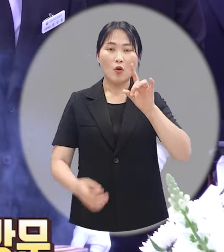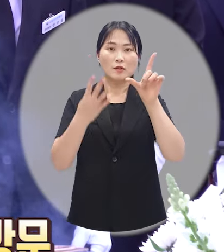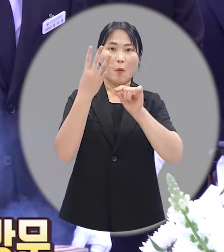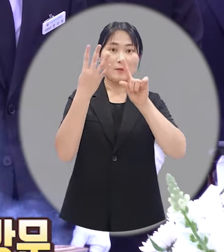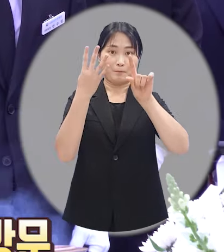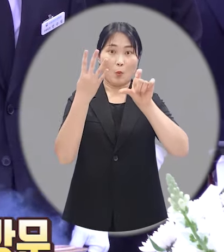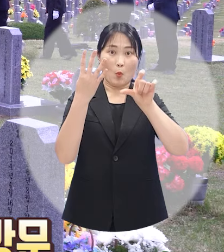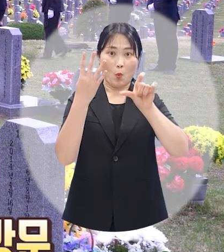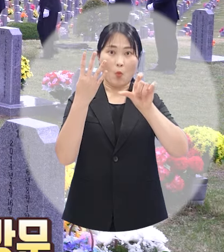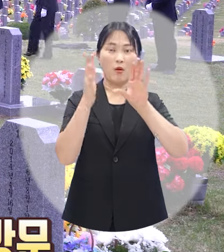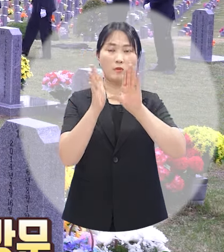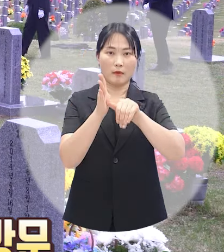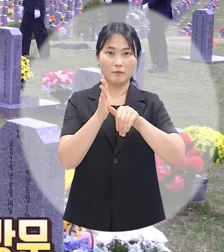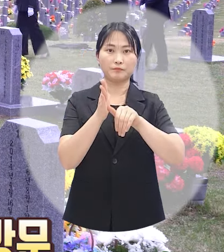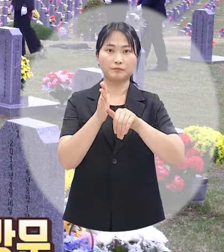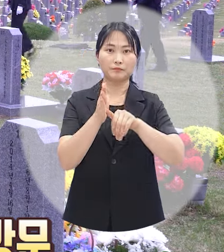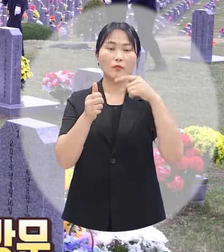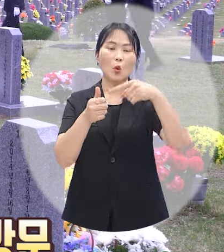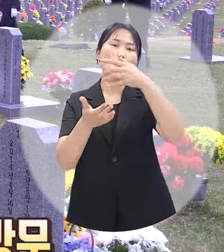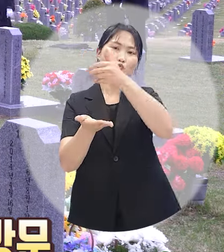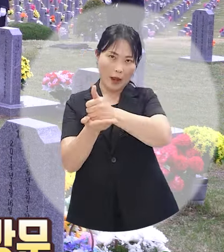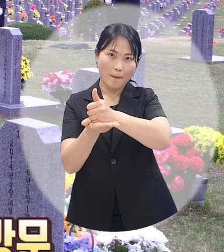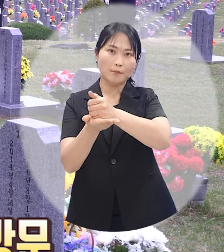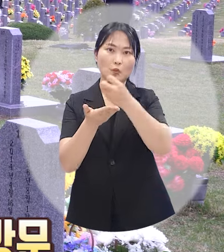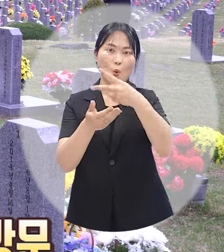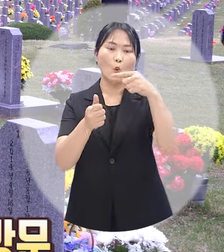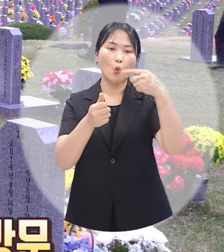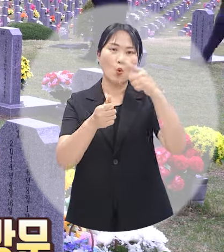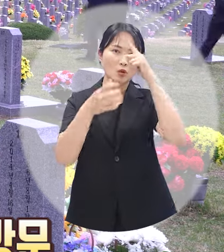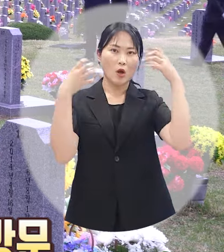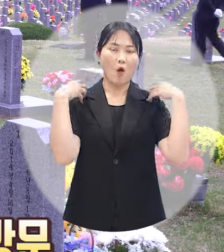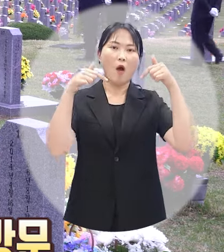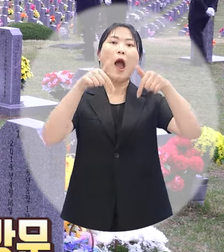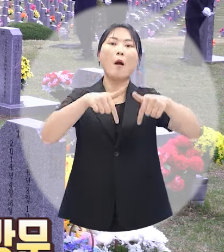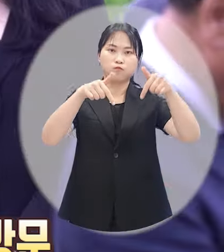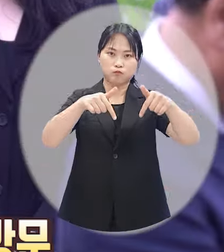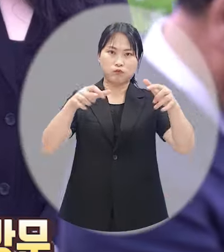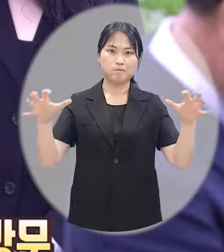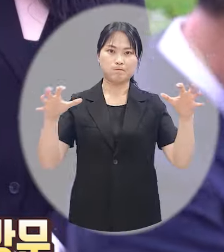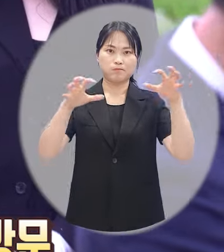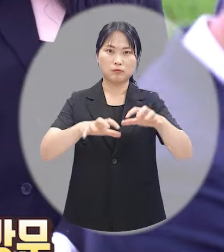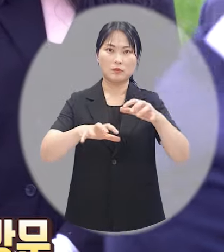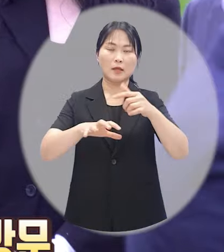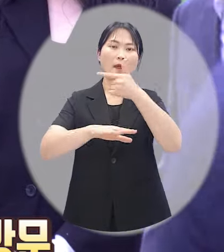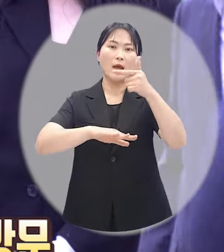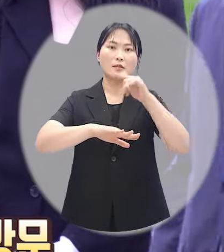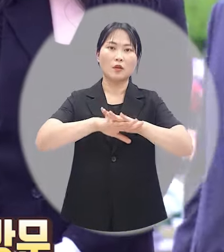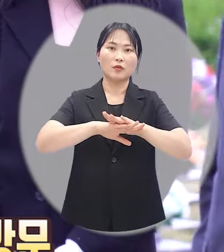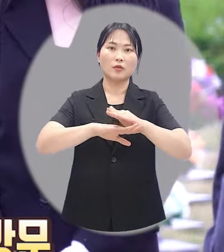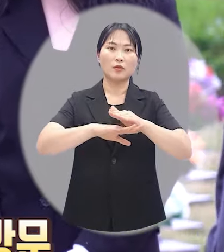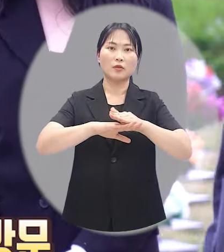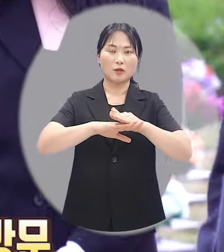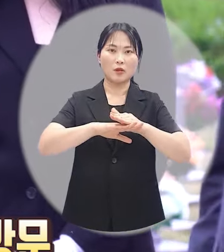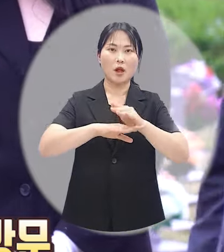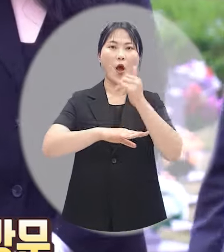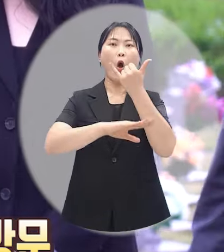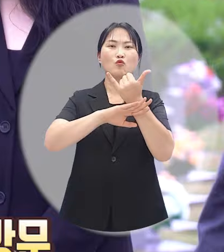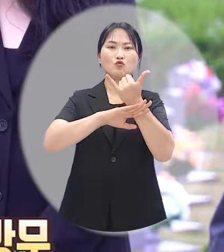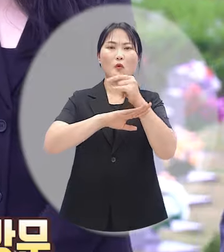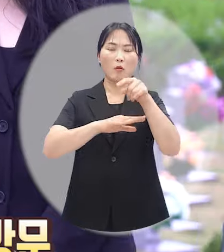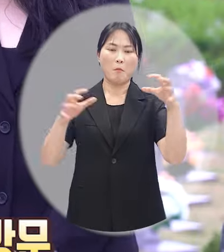지난 15일에는 세종시 교육감을 포함한 교육청 간부 공무원들이 대전 현충원 세월호 참사 순직교사